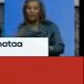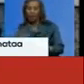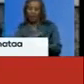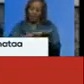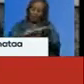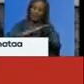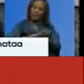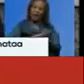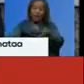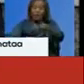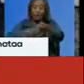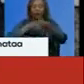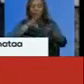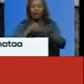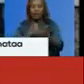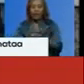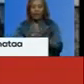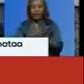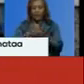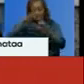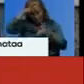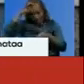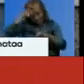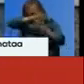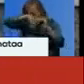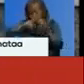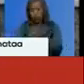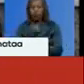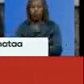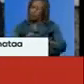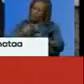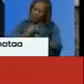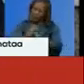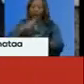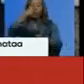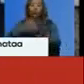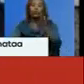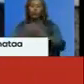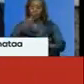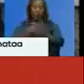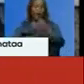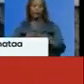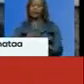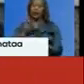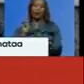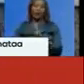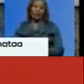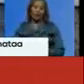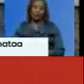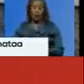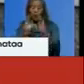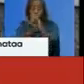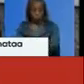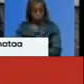በጥራት እስካልተደገፈ ድረስ ልፋት ጥረታችን ሁሉ የምንተጋለትን ውጤት ሊያመጣልን አይችልም።